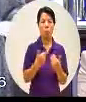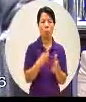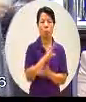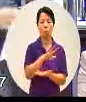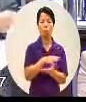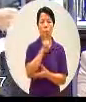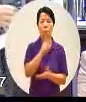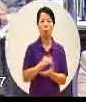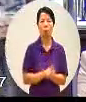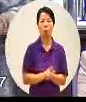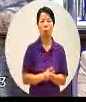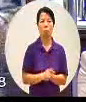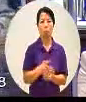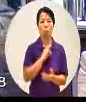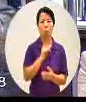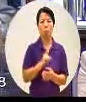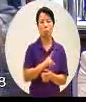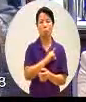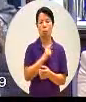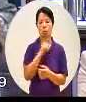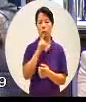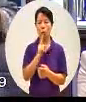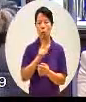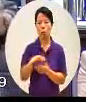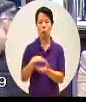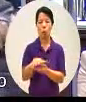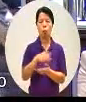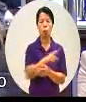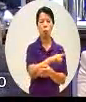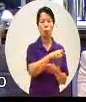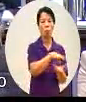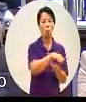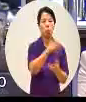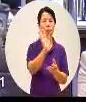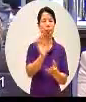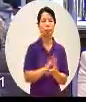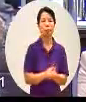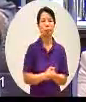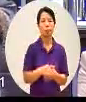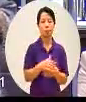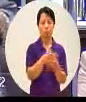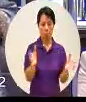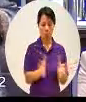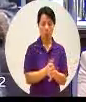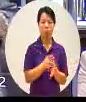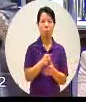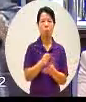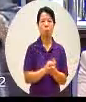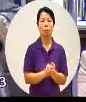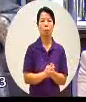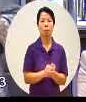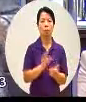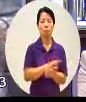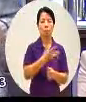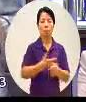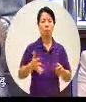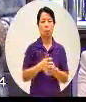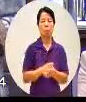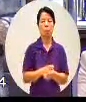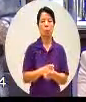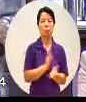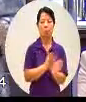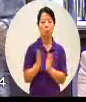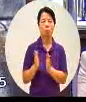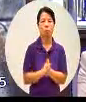我即我甲你讲一书啊，再讲一书啊。我感觉这个部分，我想我们以后整个爱河整治，我们